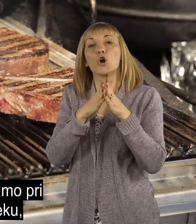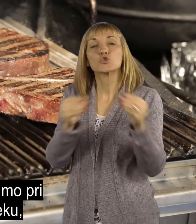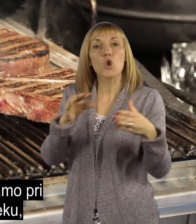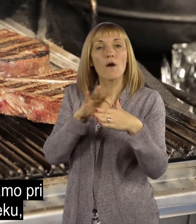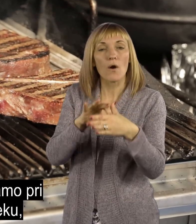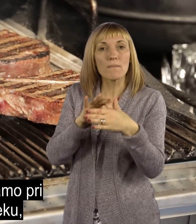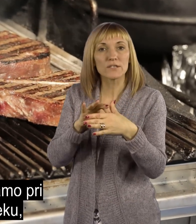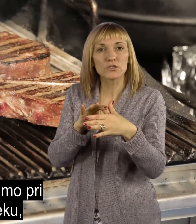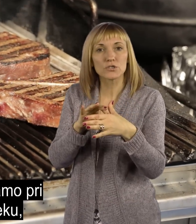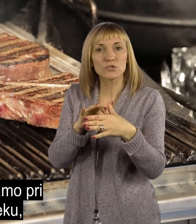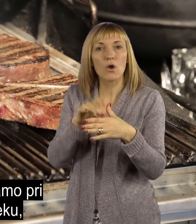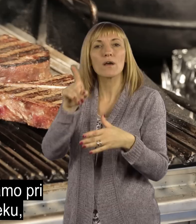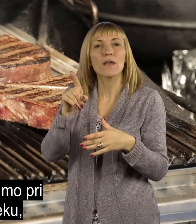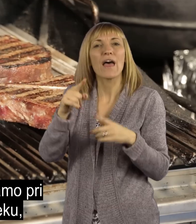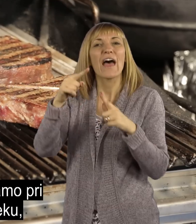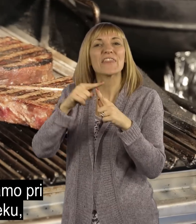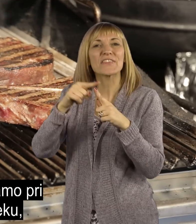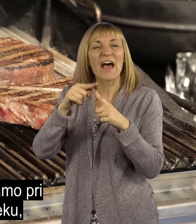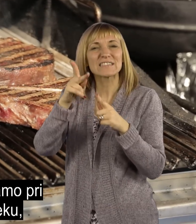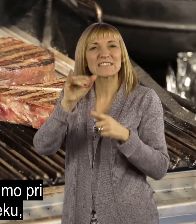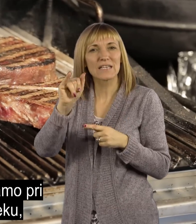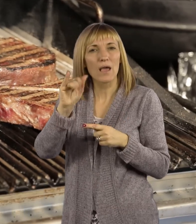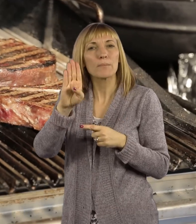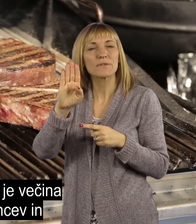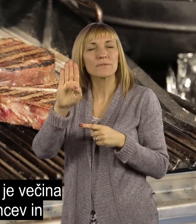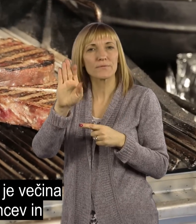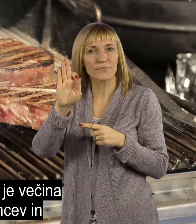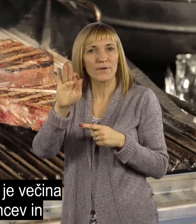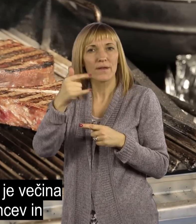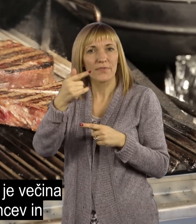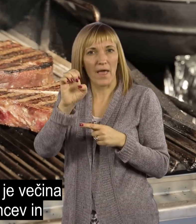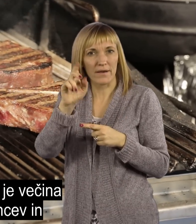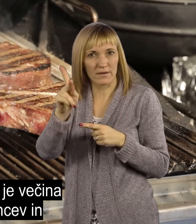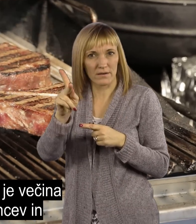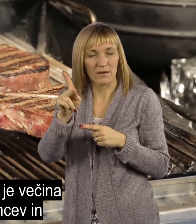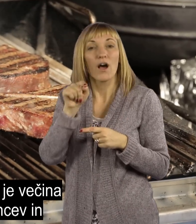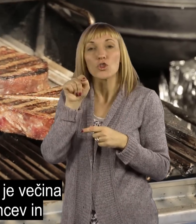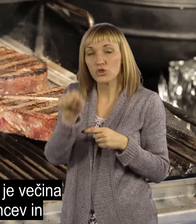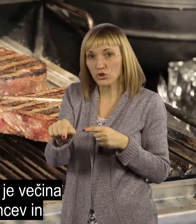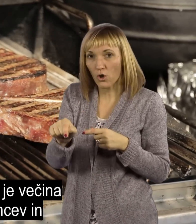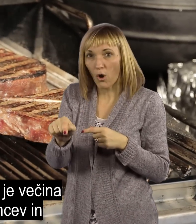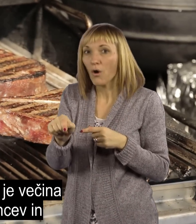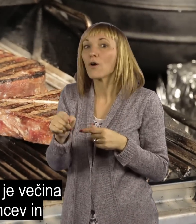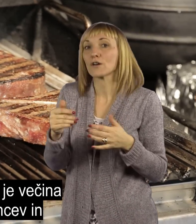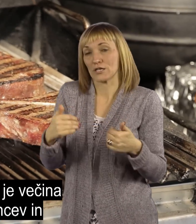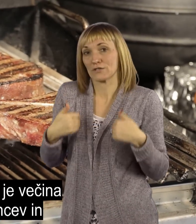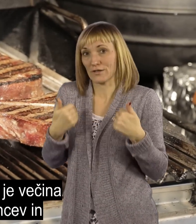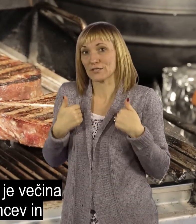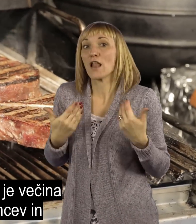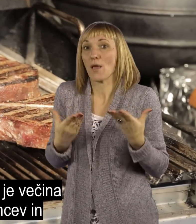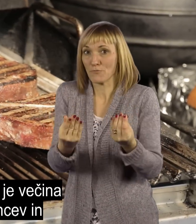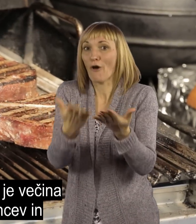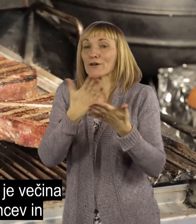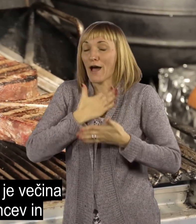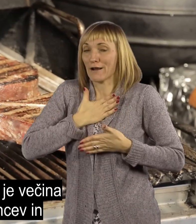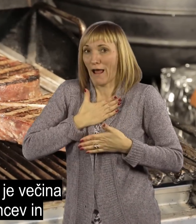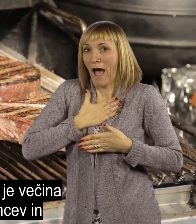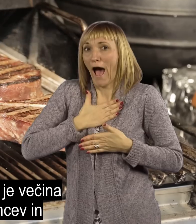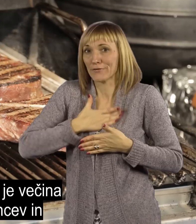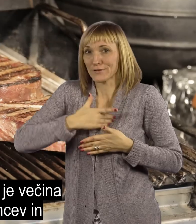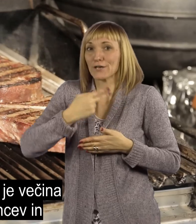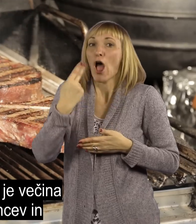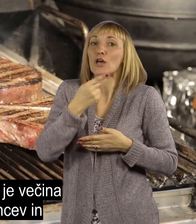Surovo meso imamo pri tatarskem bifteku, katerega z veseljem je večina